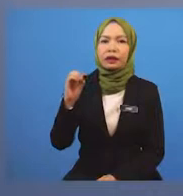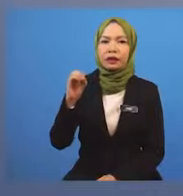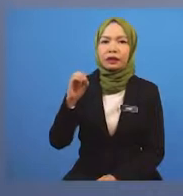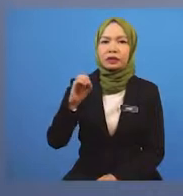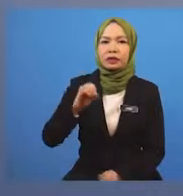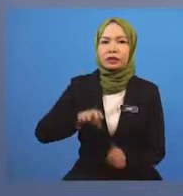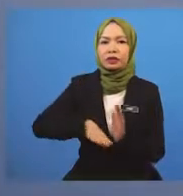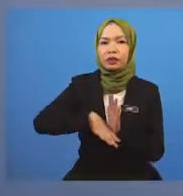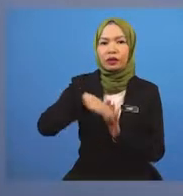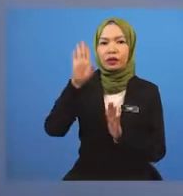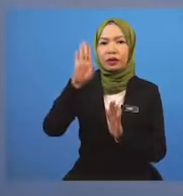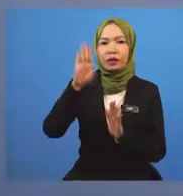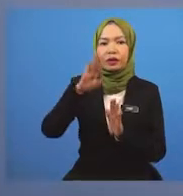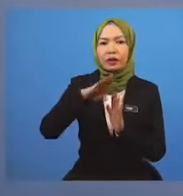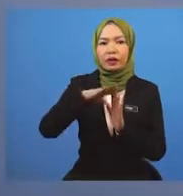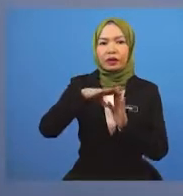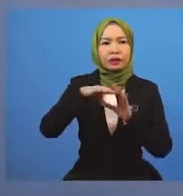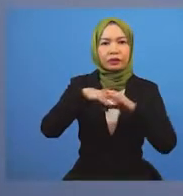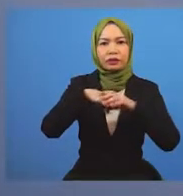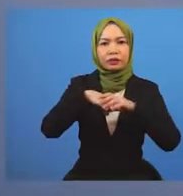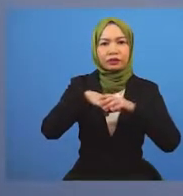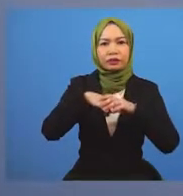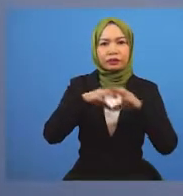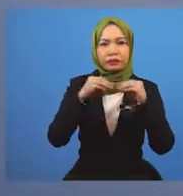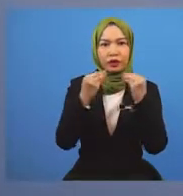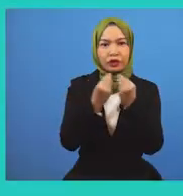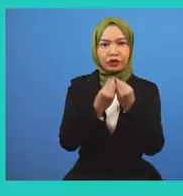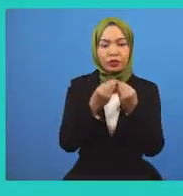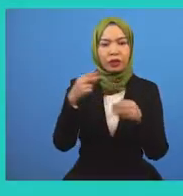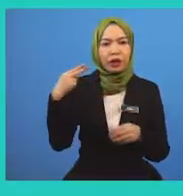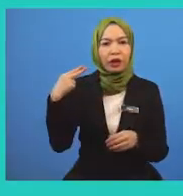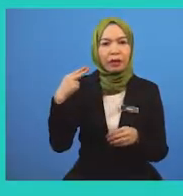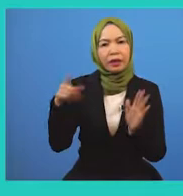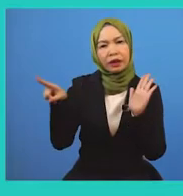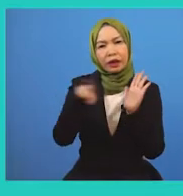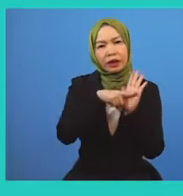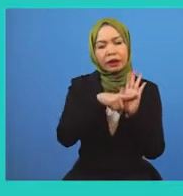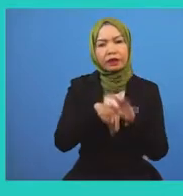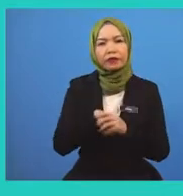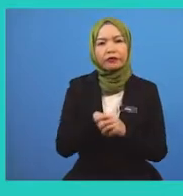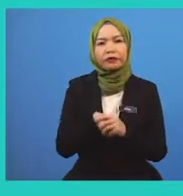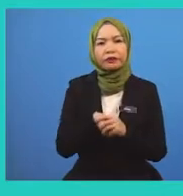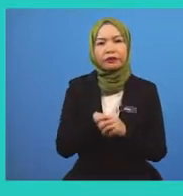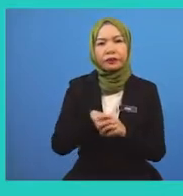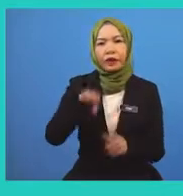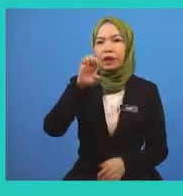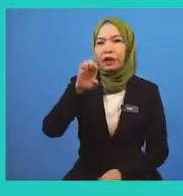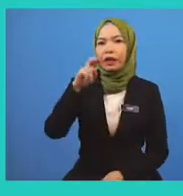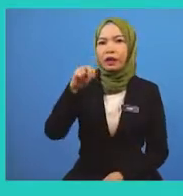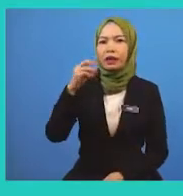adalah negatif. Sekarang, mari kita lihat pula contoh tindak balas endotermik